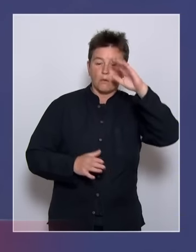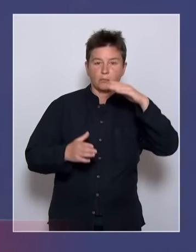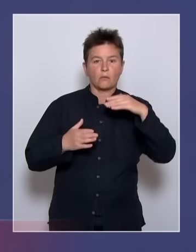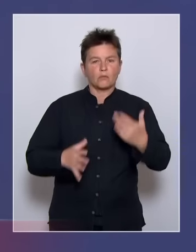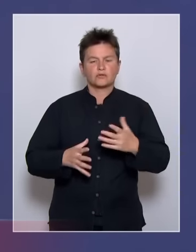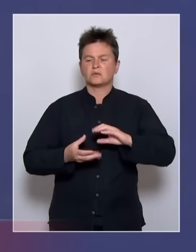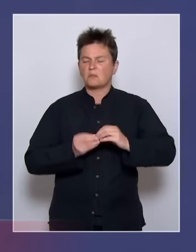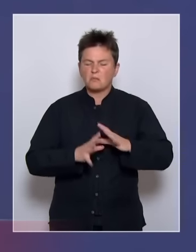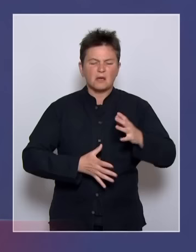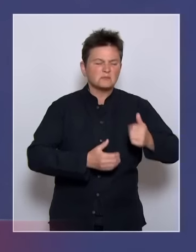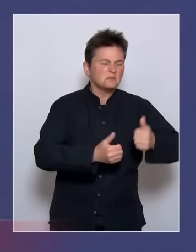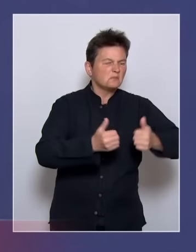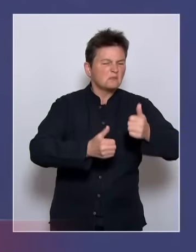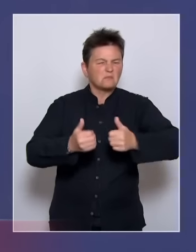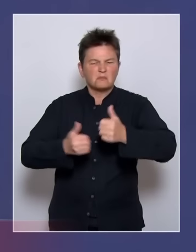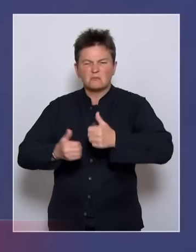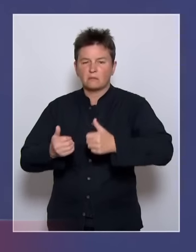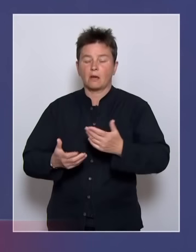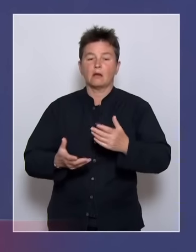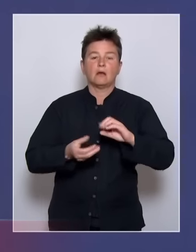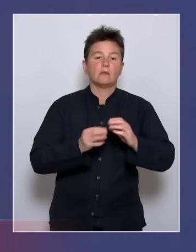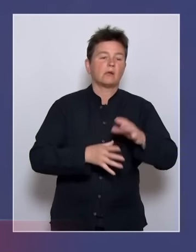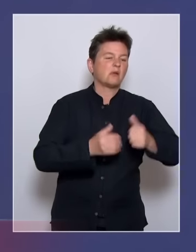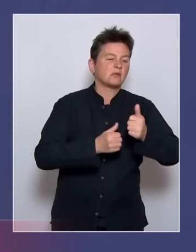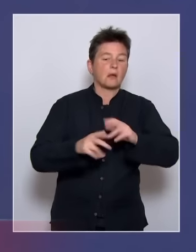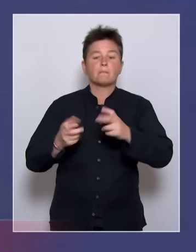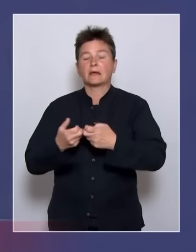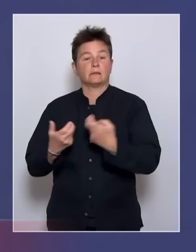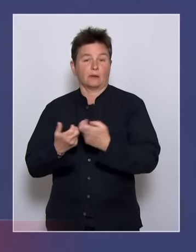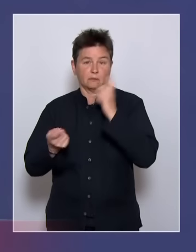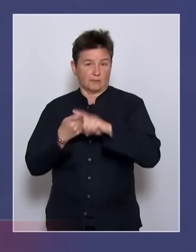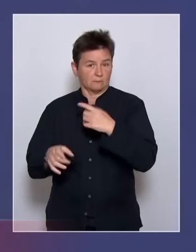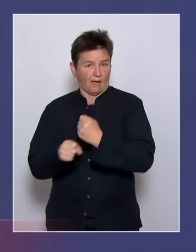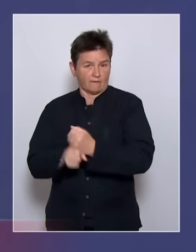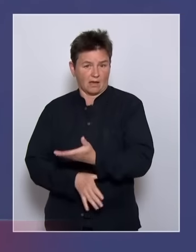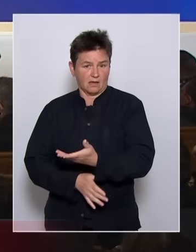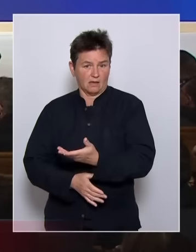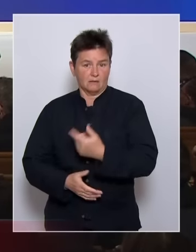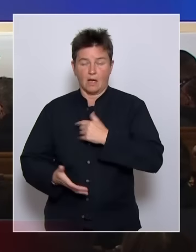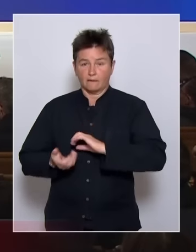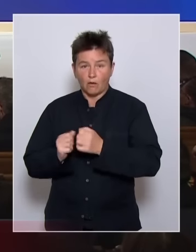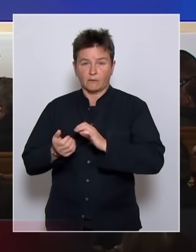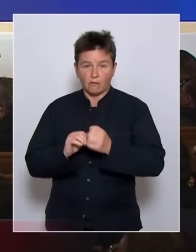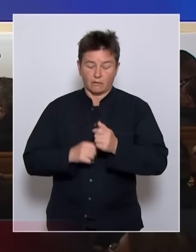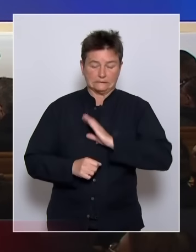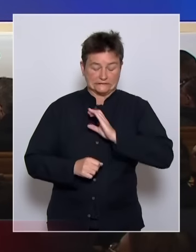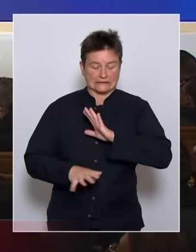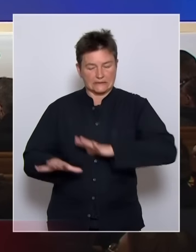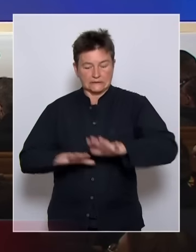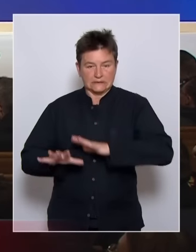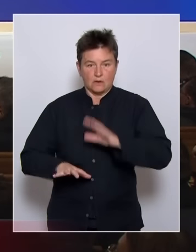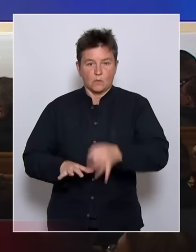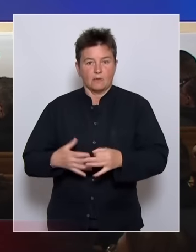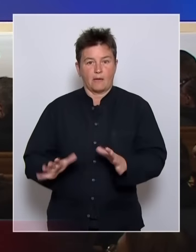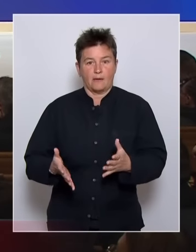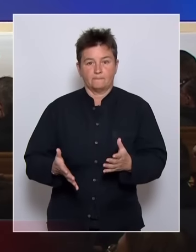problème de compétitivité pris, un problème de compétitivité pris sur le facteur travail, par nos réformes, on essaie d'y répondre, mais